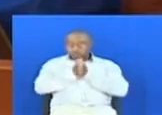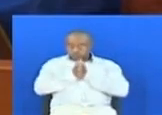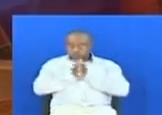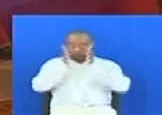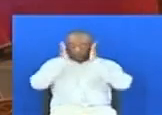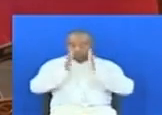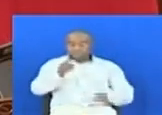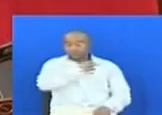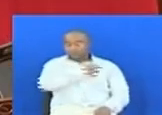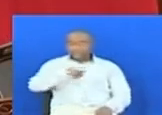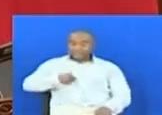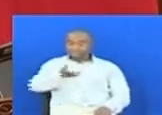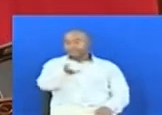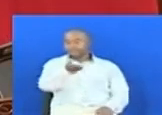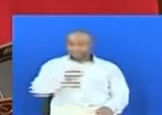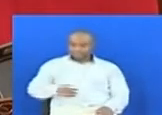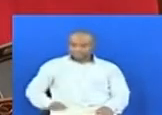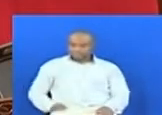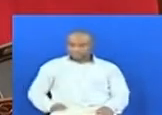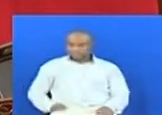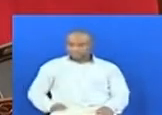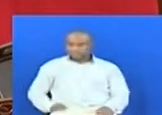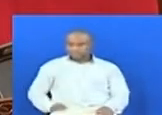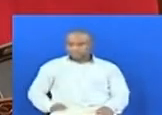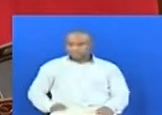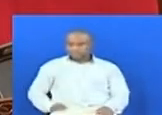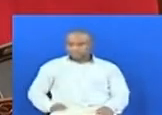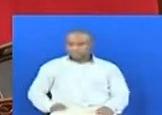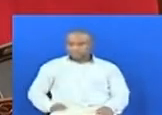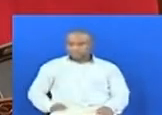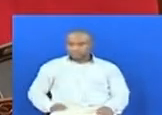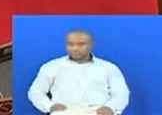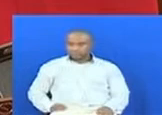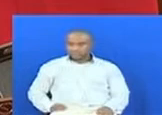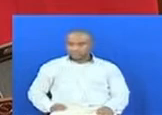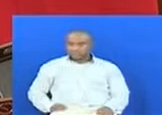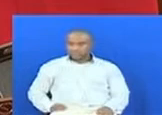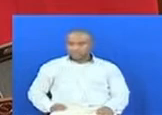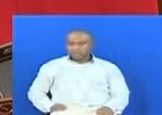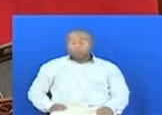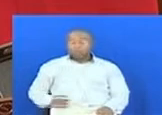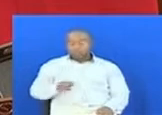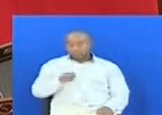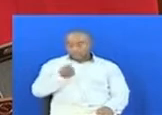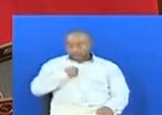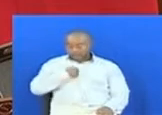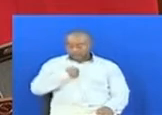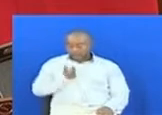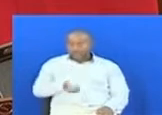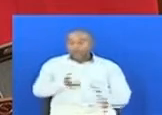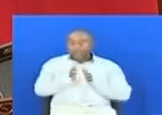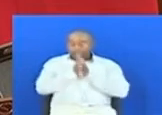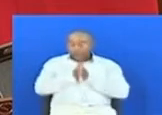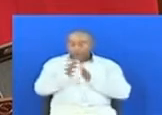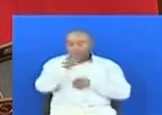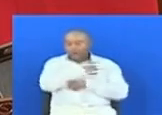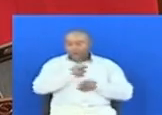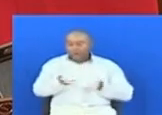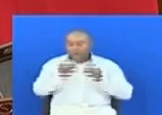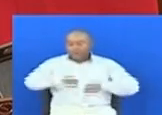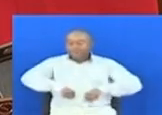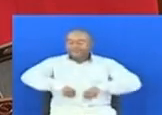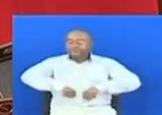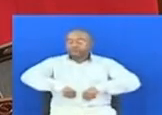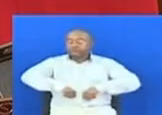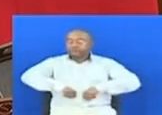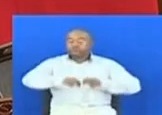Spika, kwanza ninashukuru kwa jinsi ambavyo Rais ameweza kubeba hili jukumu na utawala mzima wa serikali.